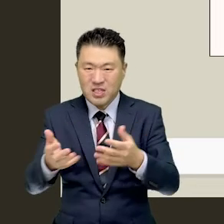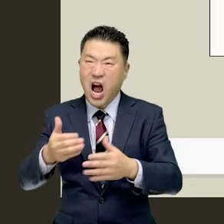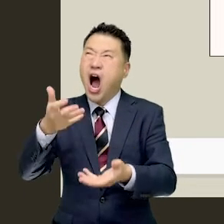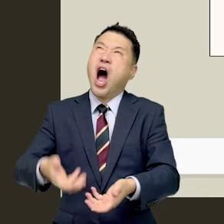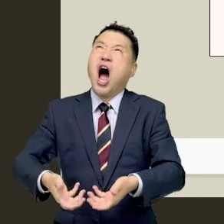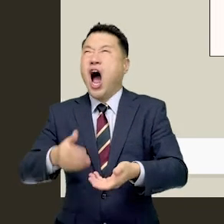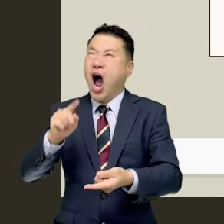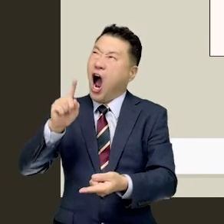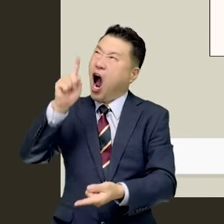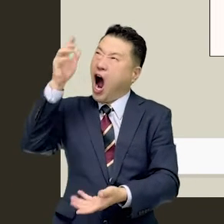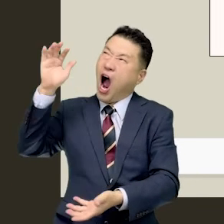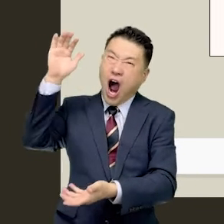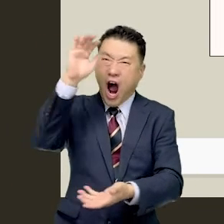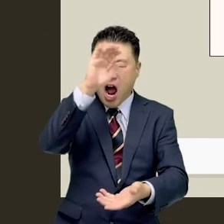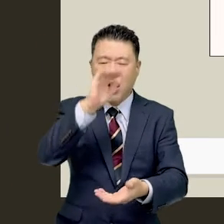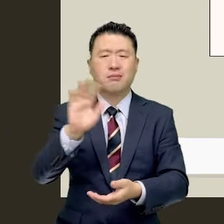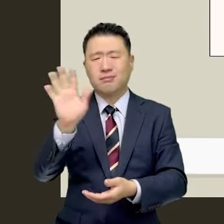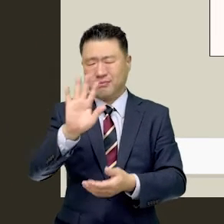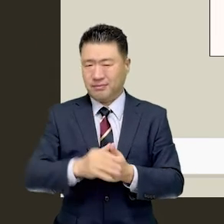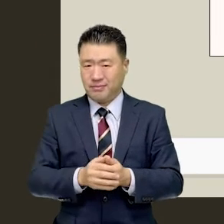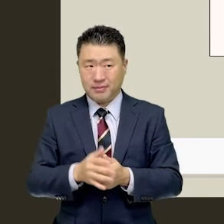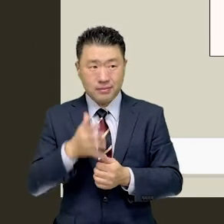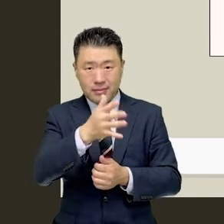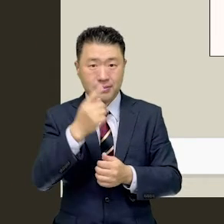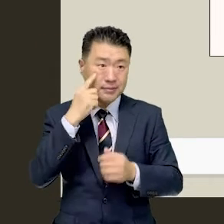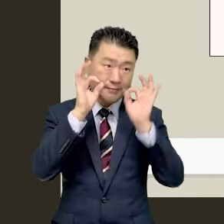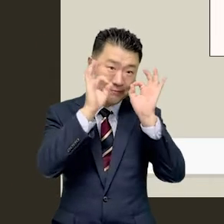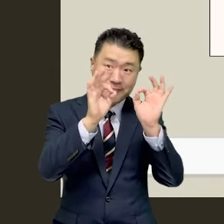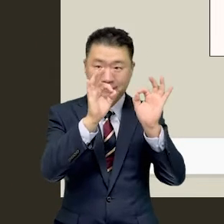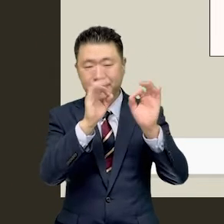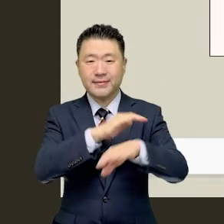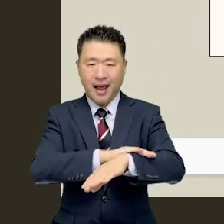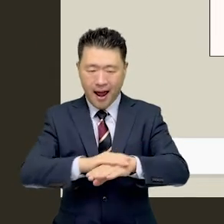하며 반드시 진행 방향의 시야를 확보해야 합니다.